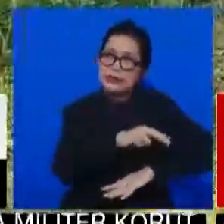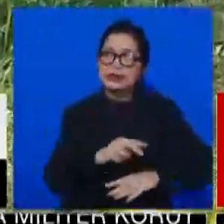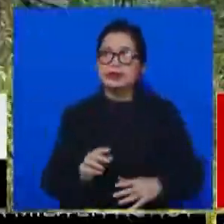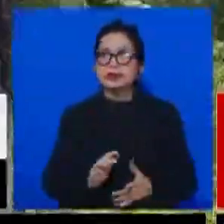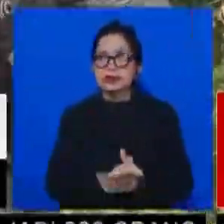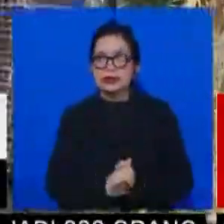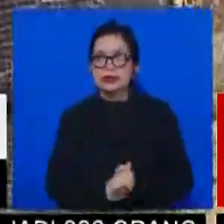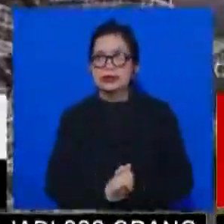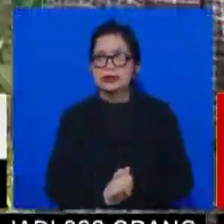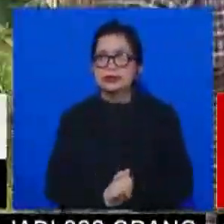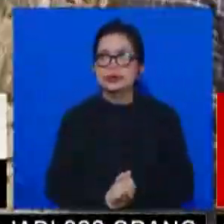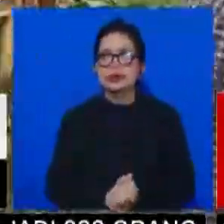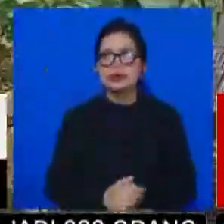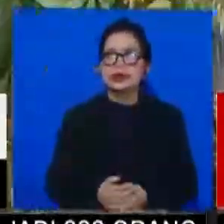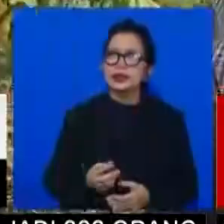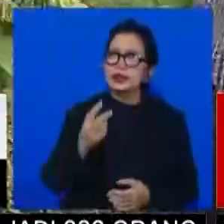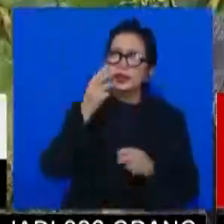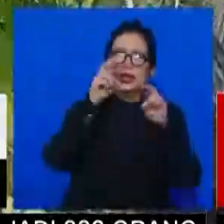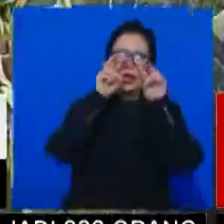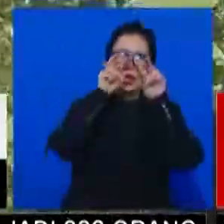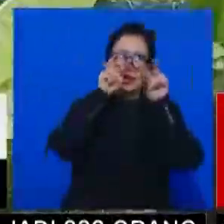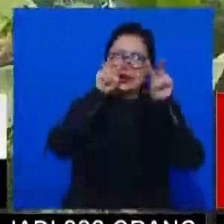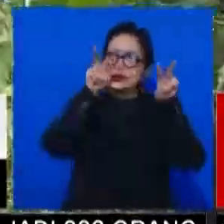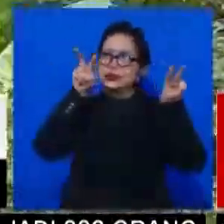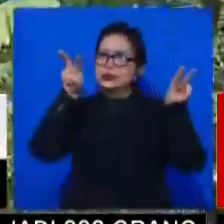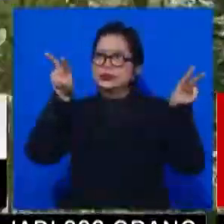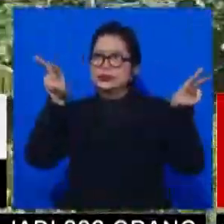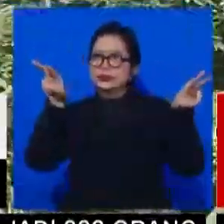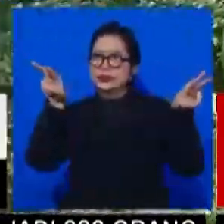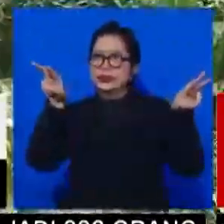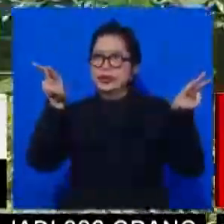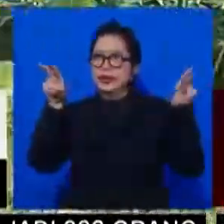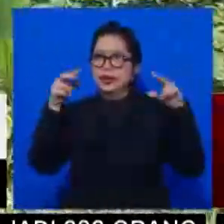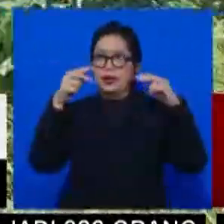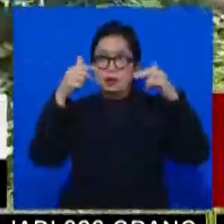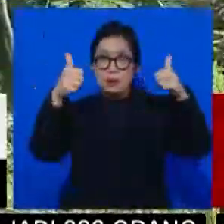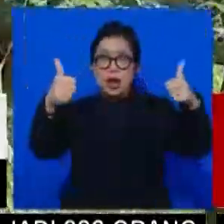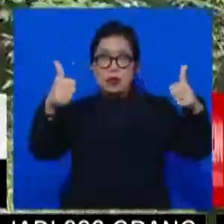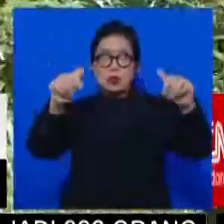perjalanan pengunjung akan dimanjakan dengan pemandangan perkebunan kopi di kanan dan kiri.